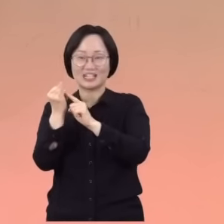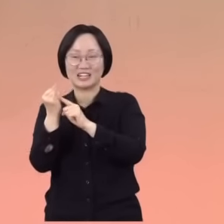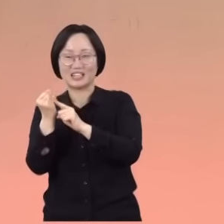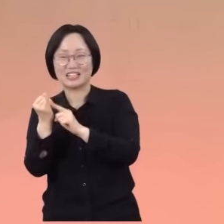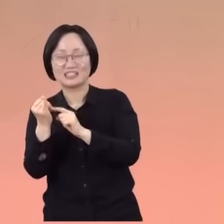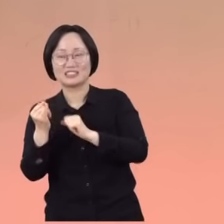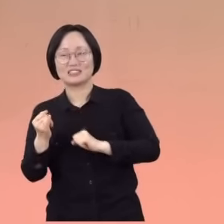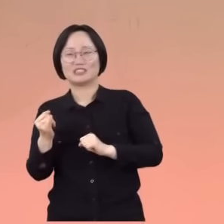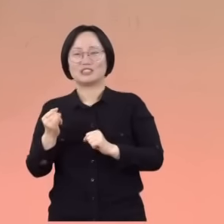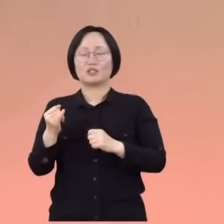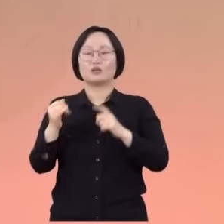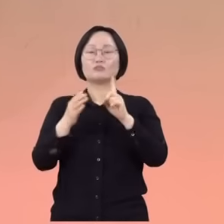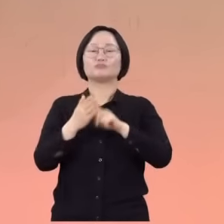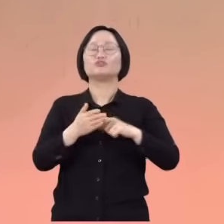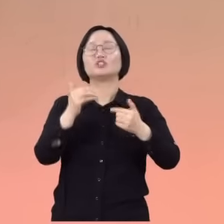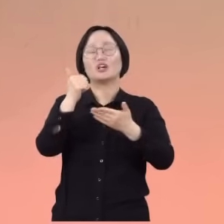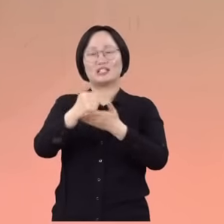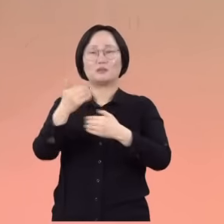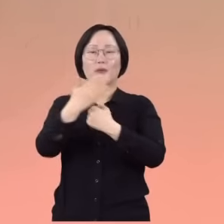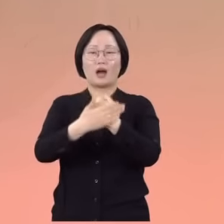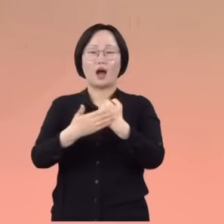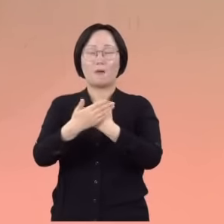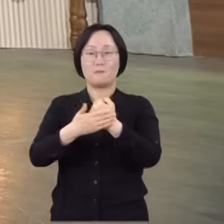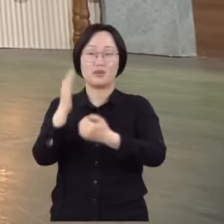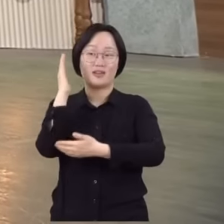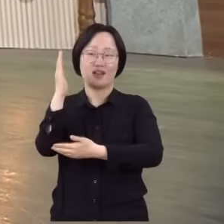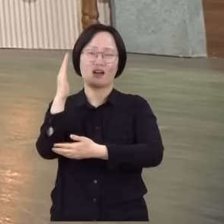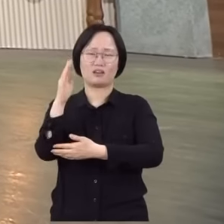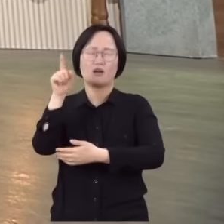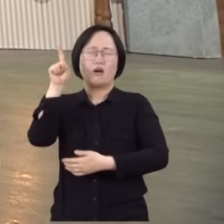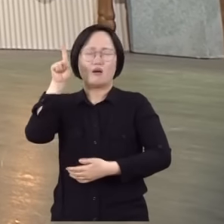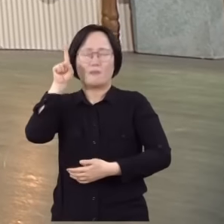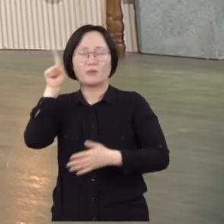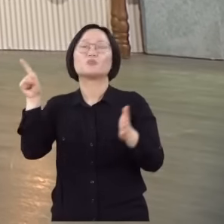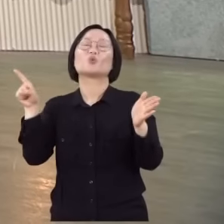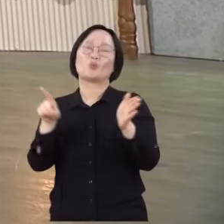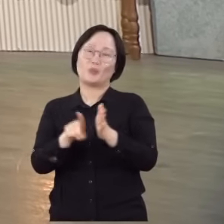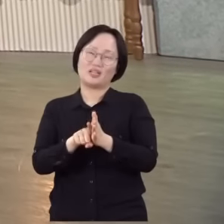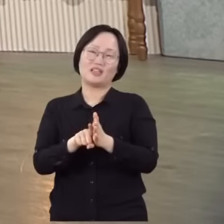가피 이야기를 100% 믿으신 당신이